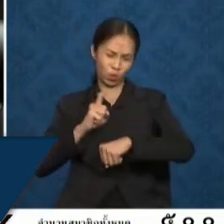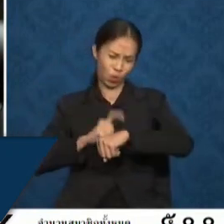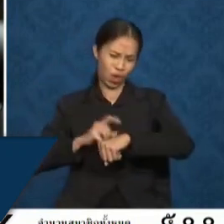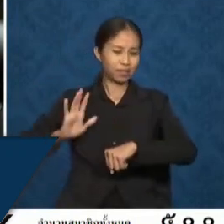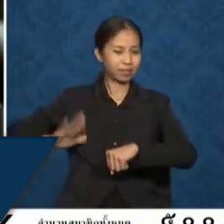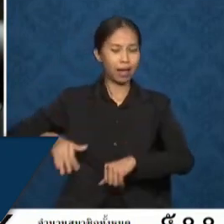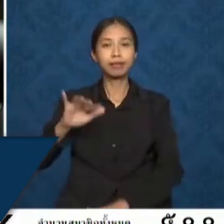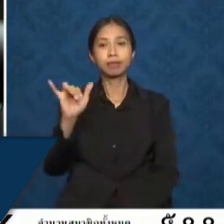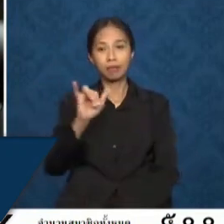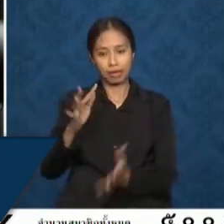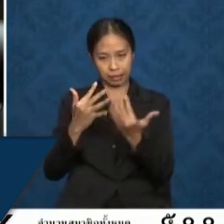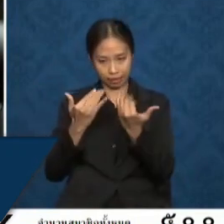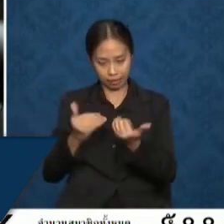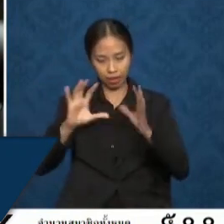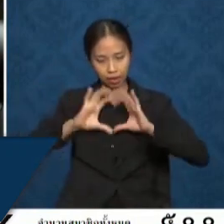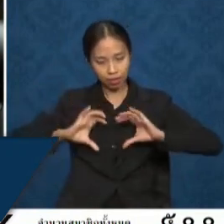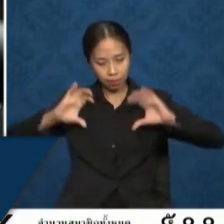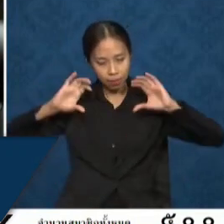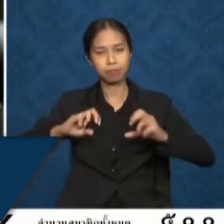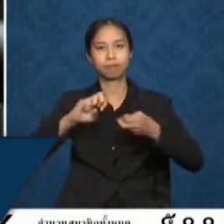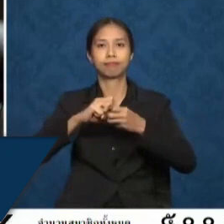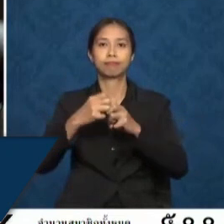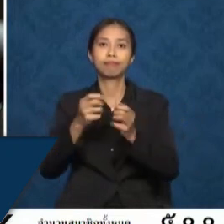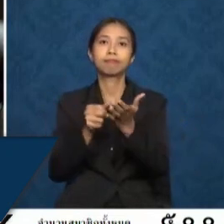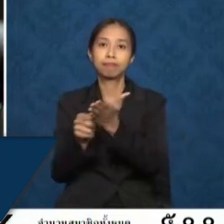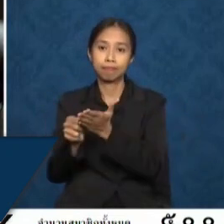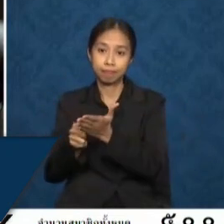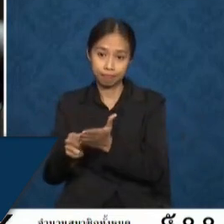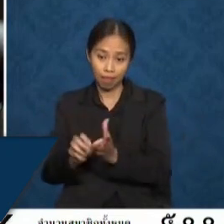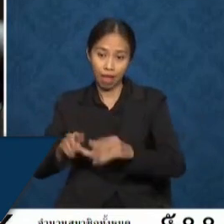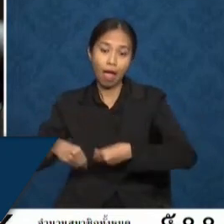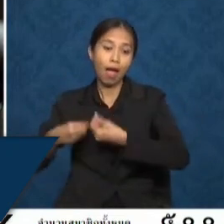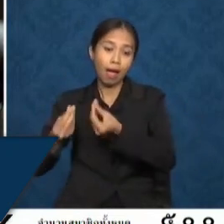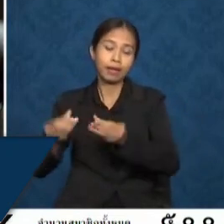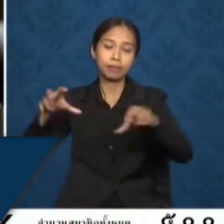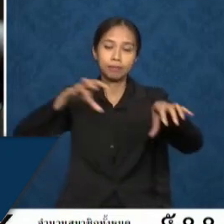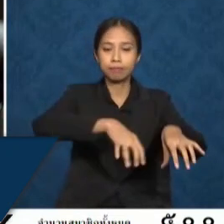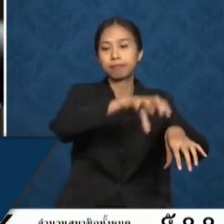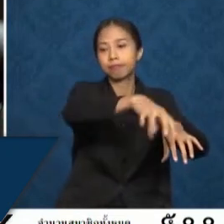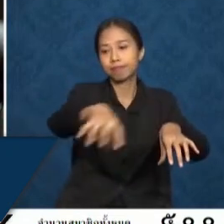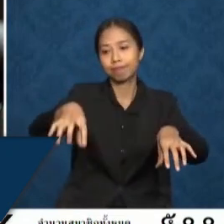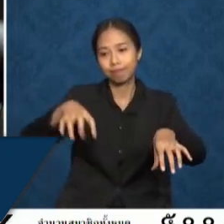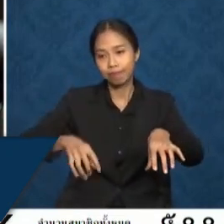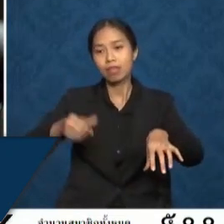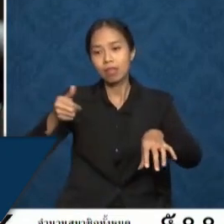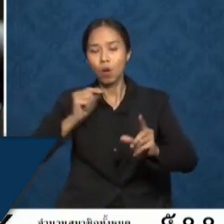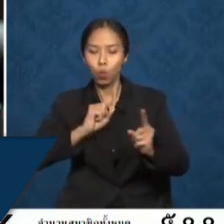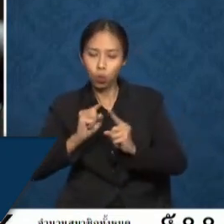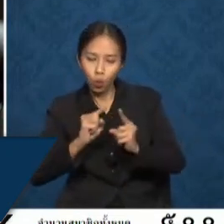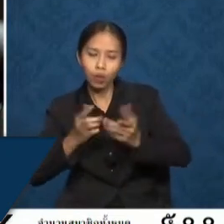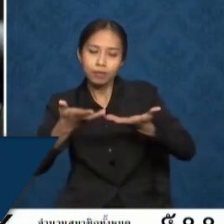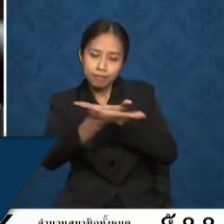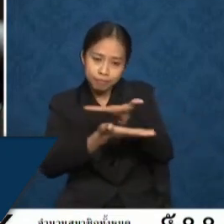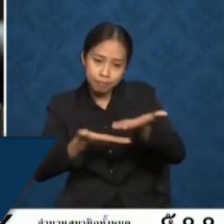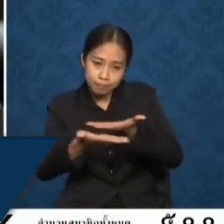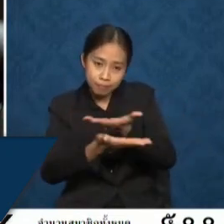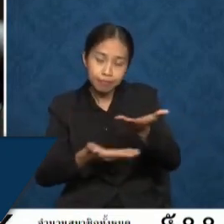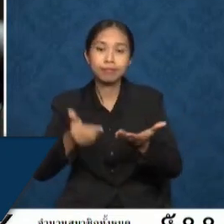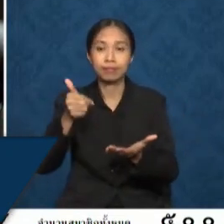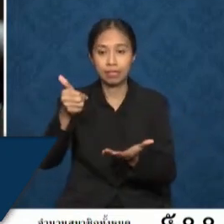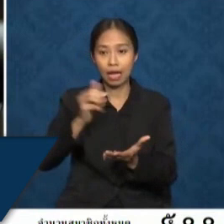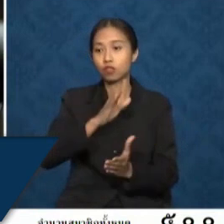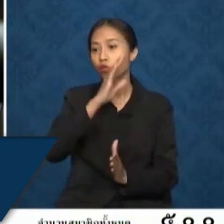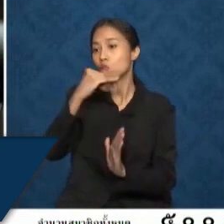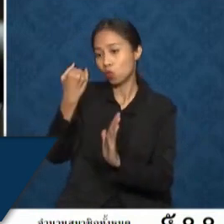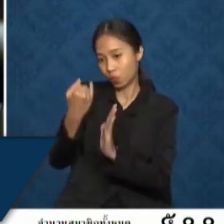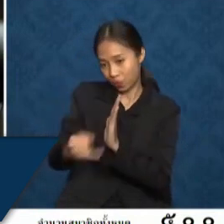ท atx. จะ Kristเรื่องนี้อย่เหอสมสรางทุกพ้นที่Let้เป็พืนที่ปอดภัใกแดงคามคิดเหน Forwardพูดคุยถกเถียง.หากมความผิก็ว่า